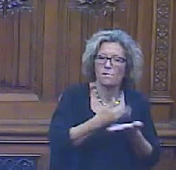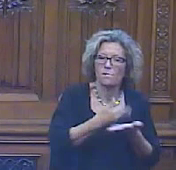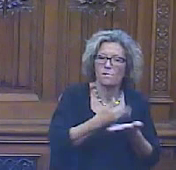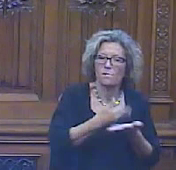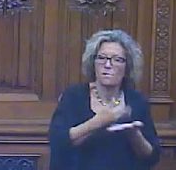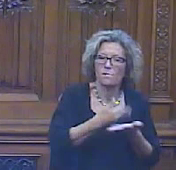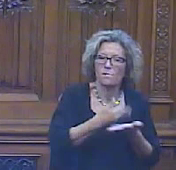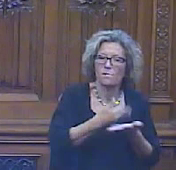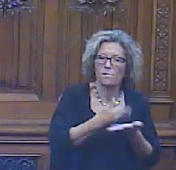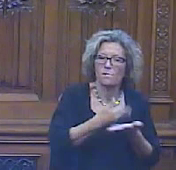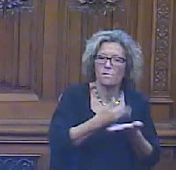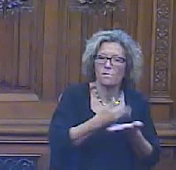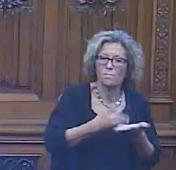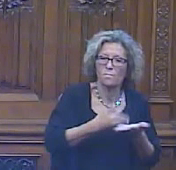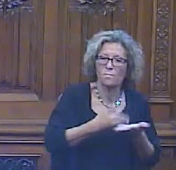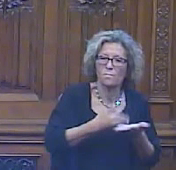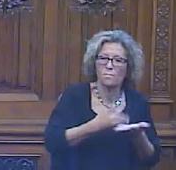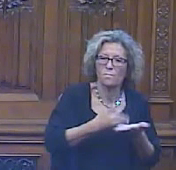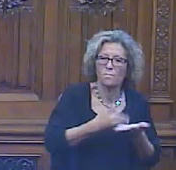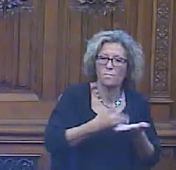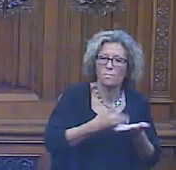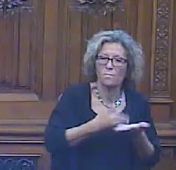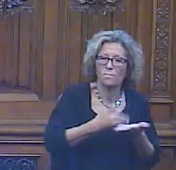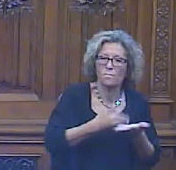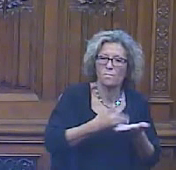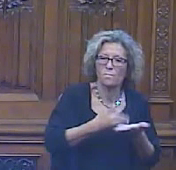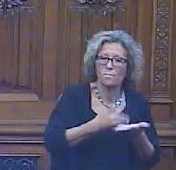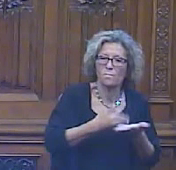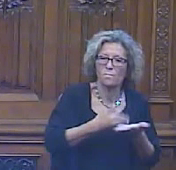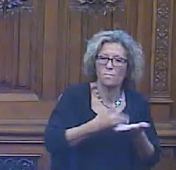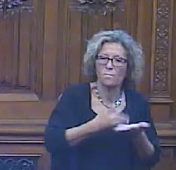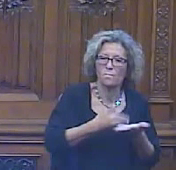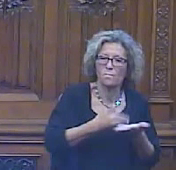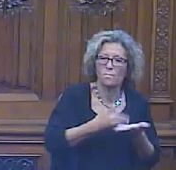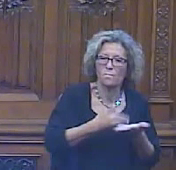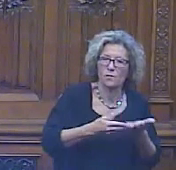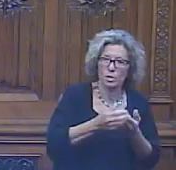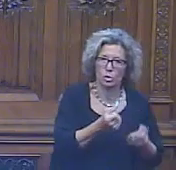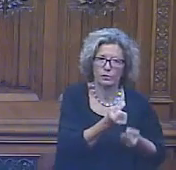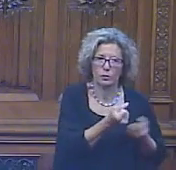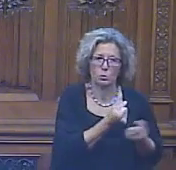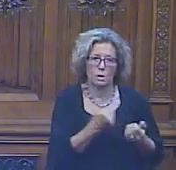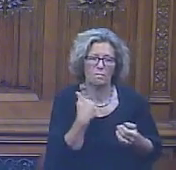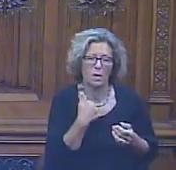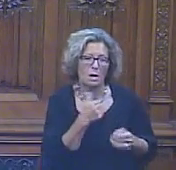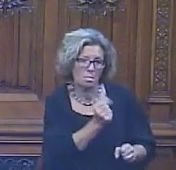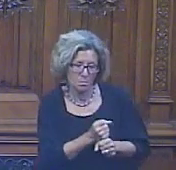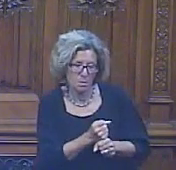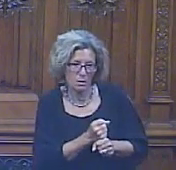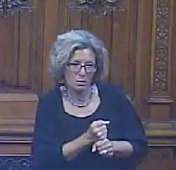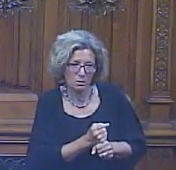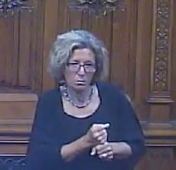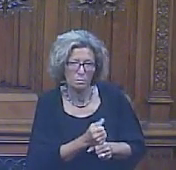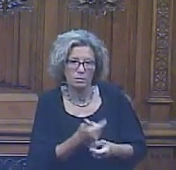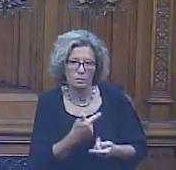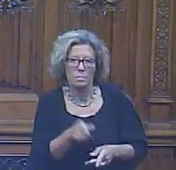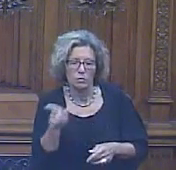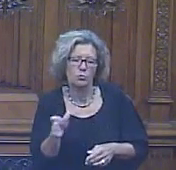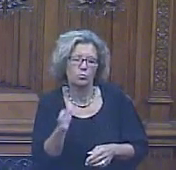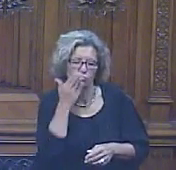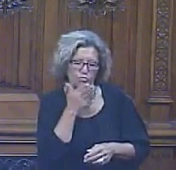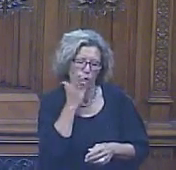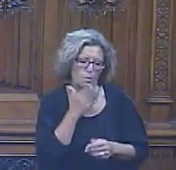kann nur sagen, die Politik, die jetzt 5 Jahre gerade in der Wirtschaftspolitik gemacht wurde, meine Damen und Herren, dafür müssten Sie